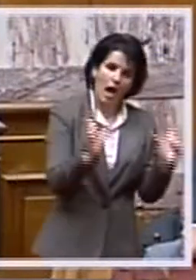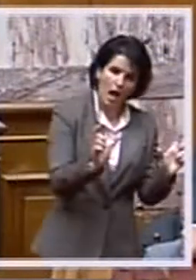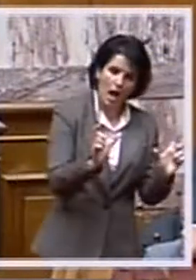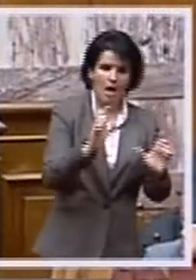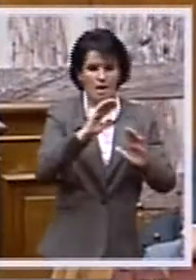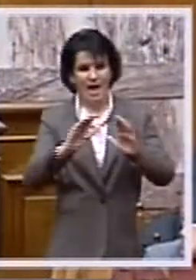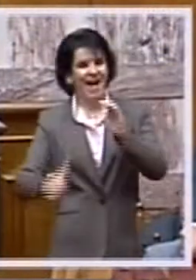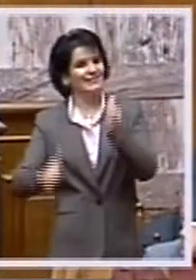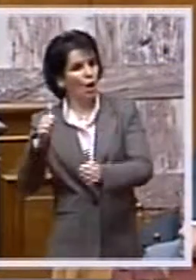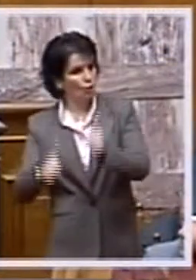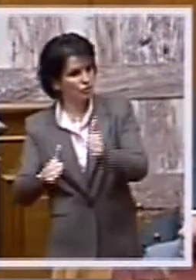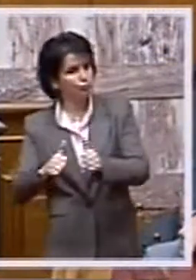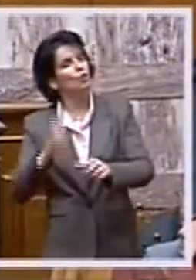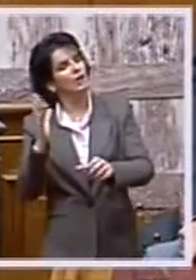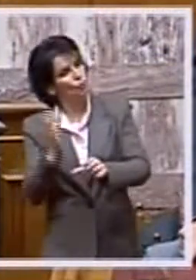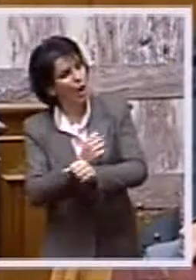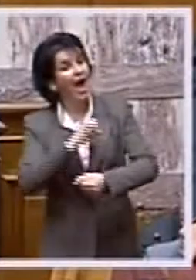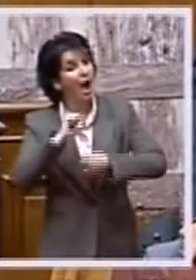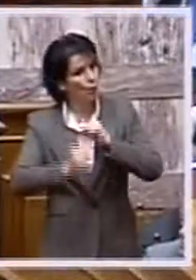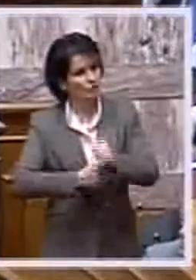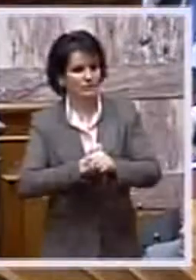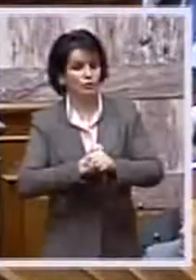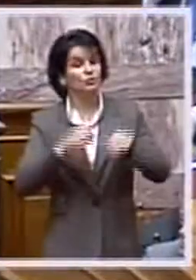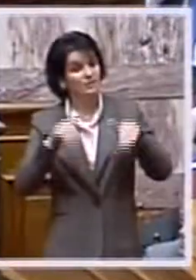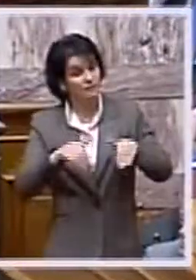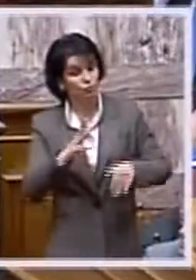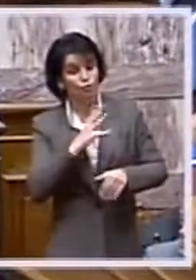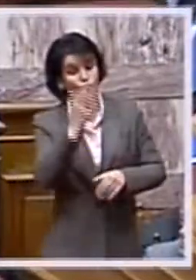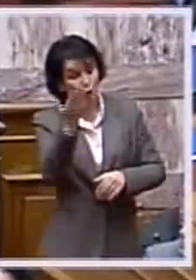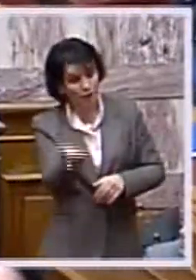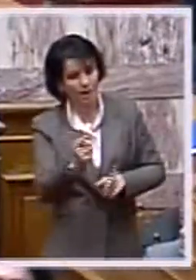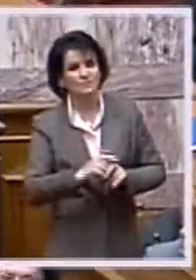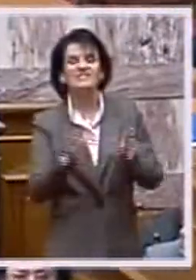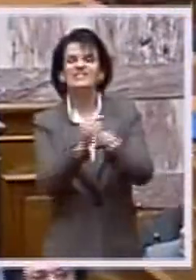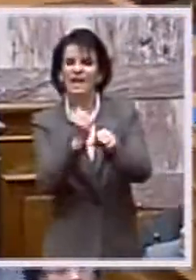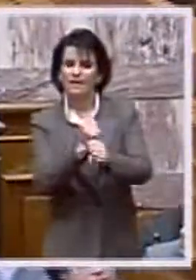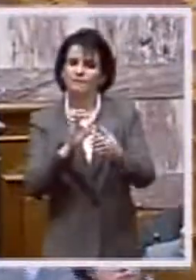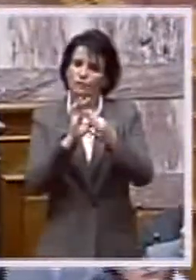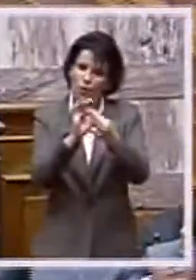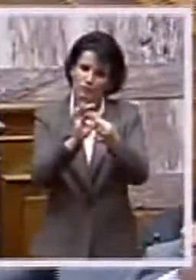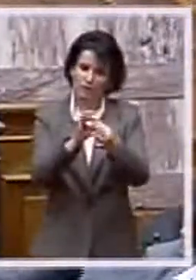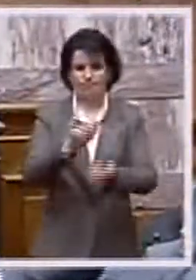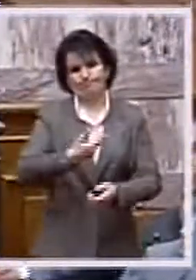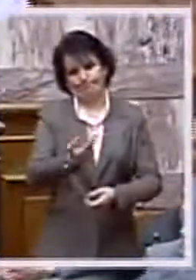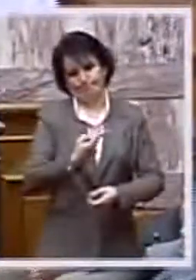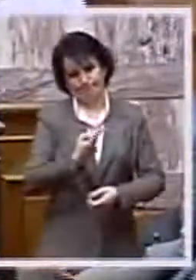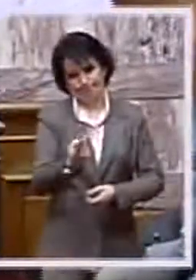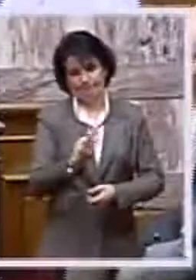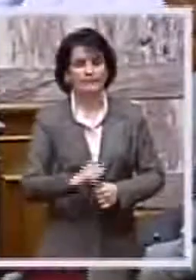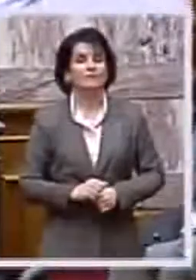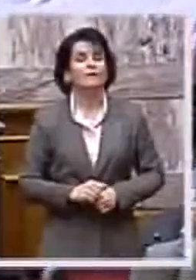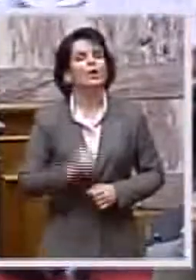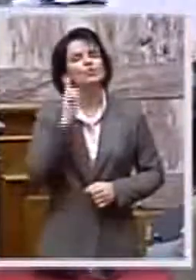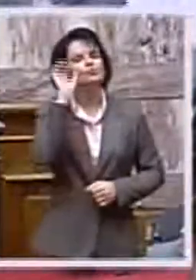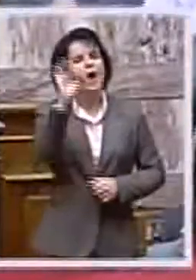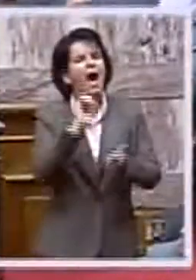και το εφαγωνίζεστε, το σεβασμό στον συνάνθρωπο, τη συναδελφικότητα, την αλληλεγγύη. Οδηγεί